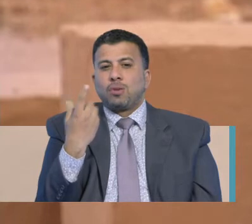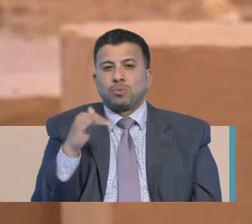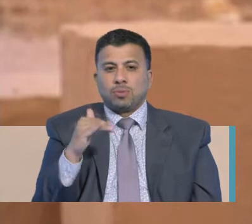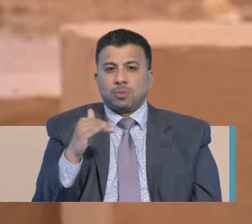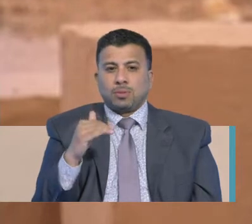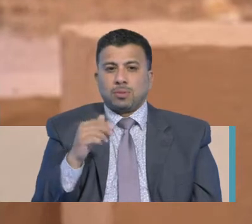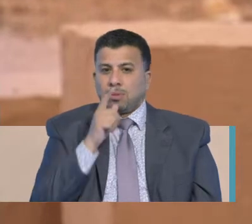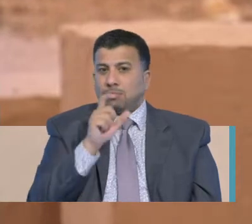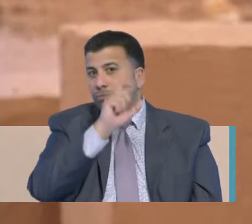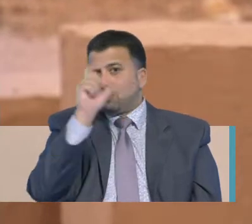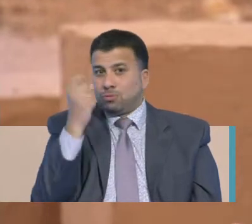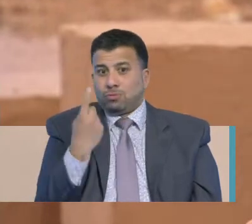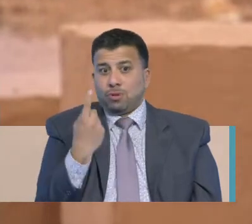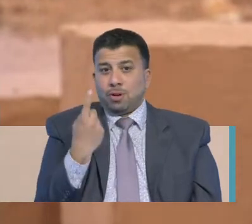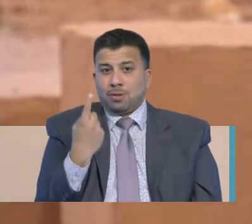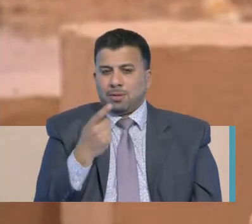فأنا يعني